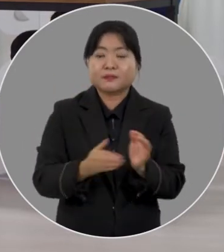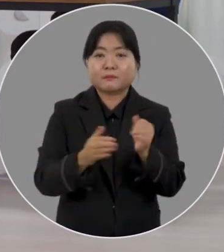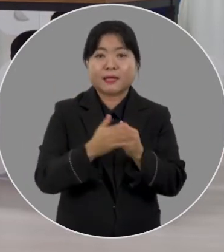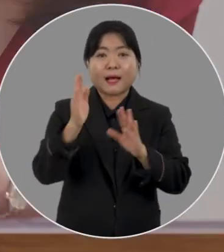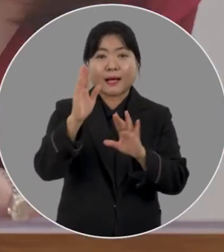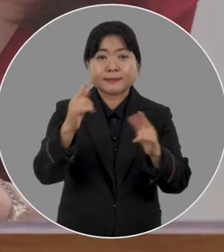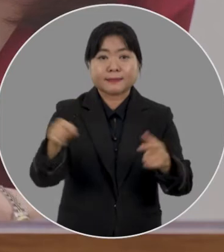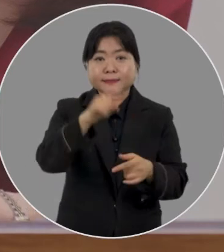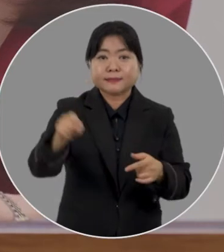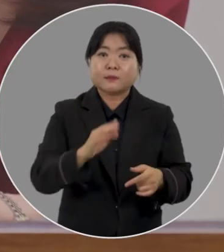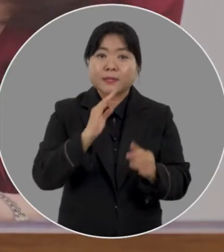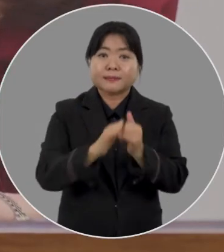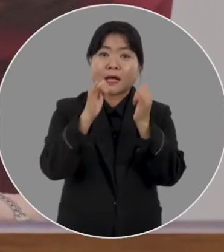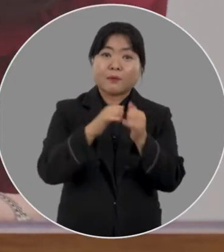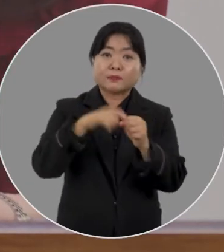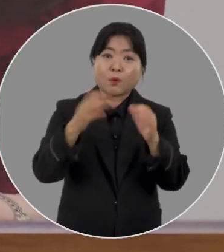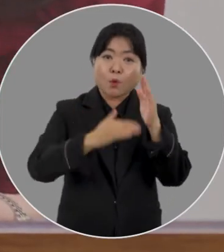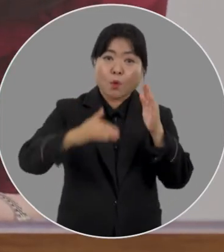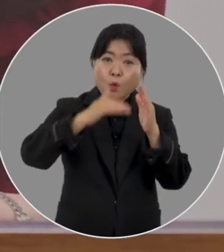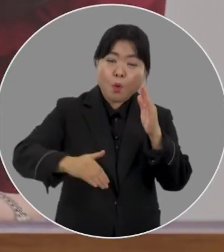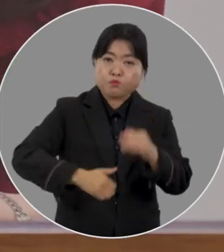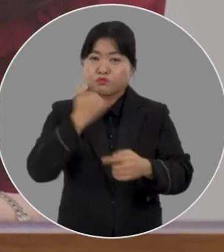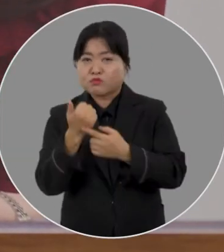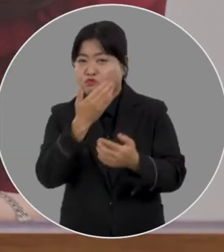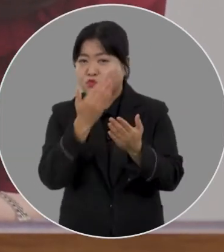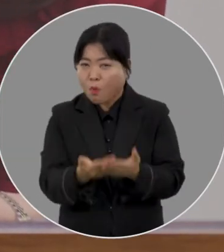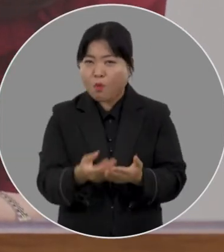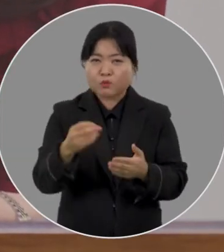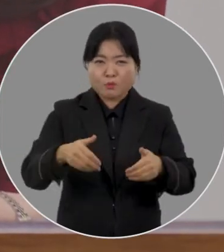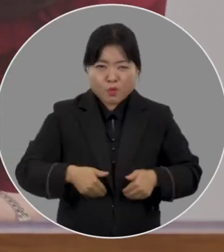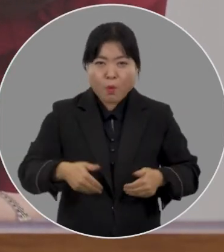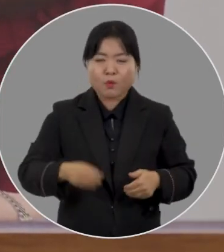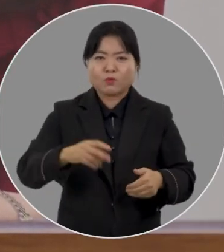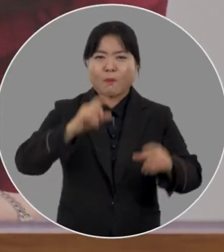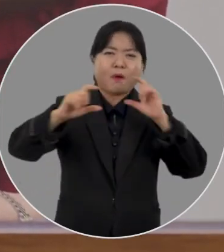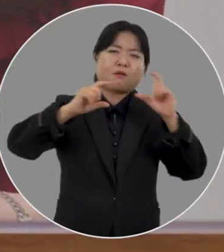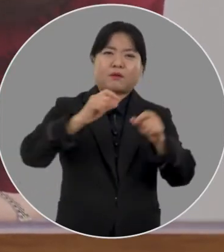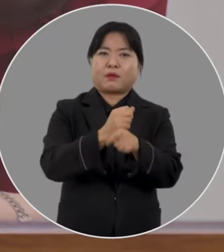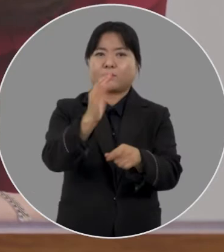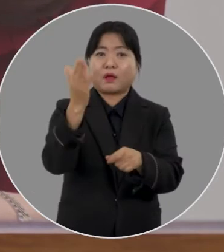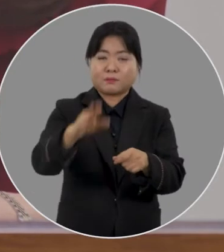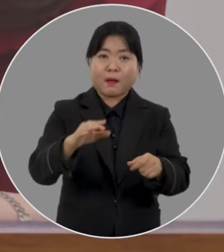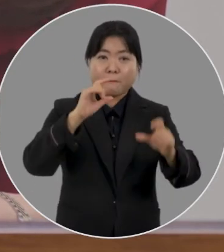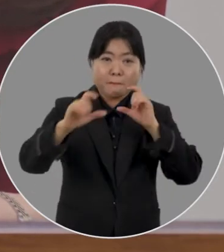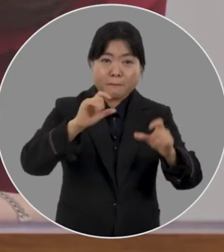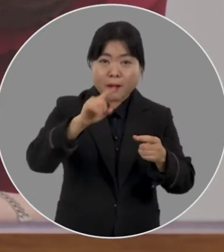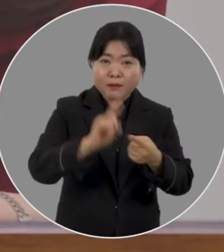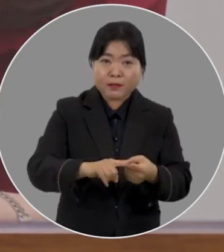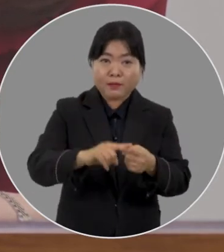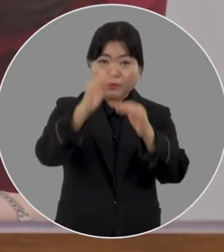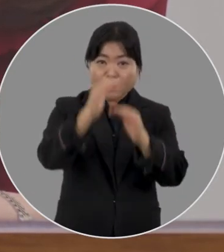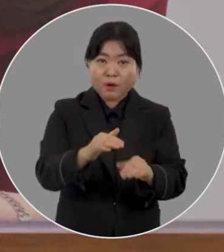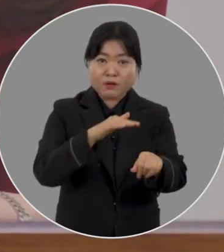학생들이 정말 사회적 공부는 중요하고 필요하고 발언해야 하는데 그 발언의 내용과 형식에 대해서는 조금 더 한